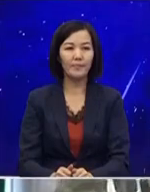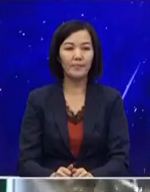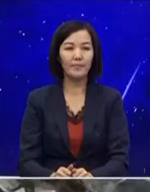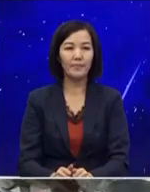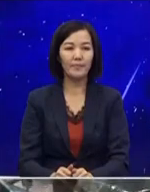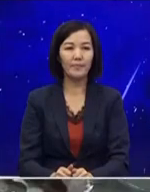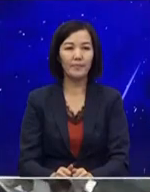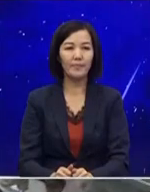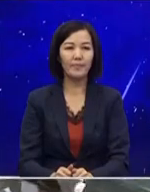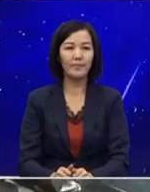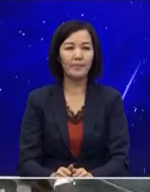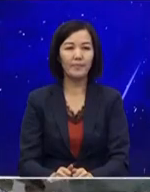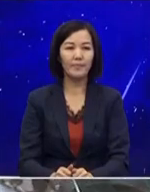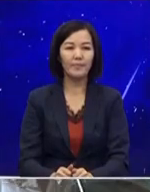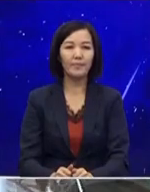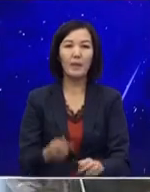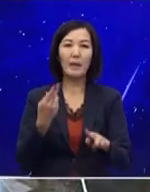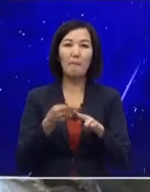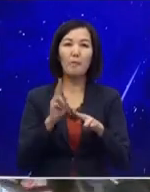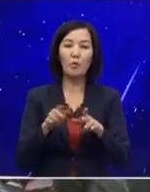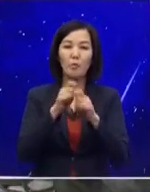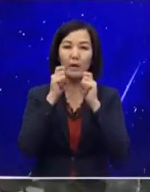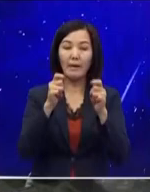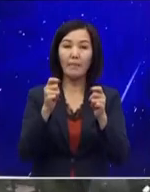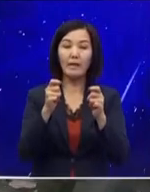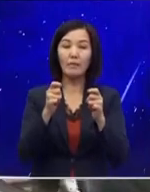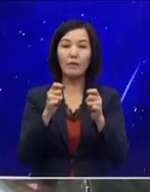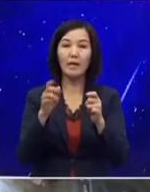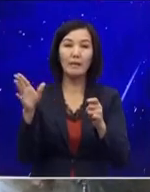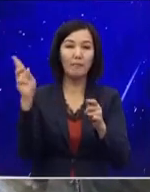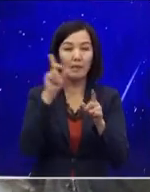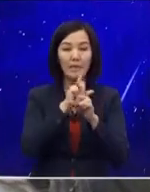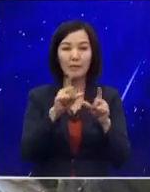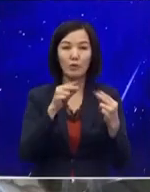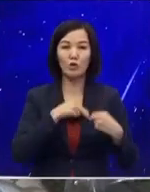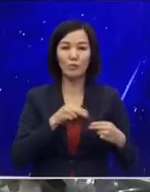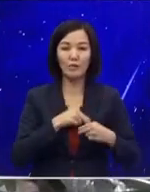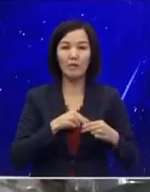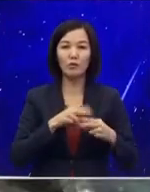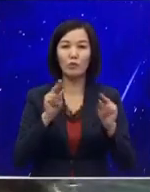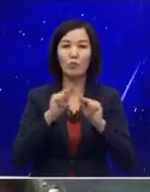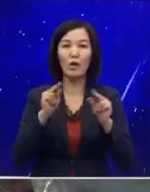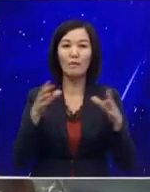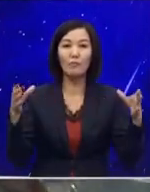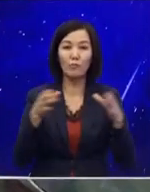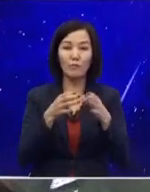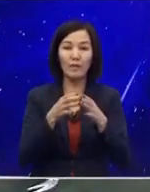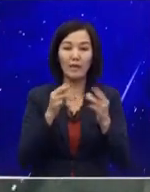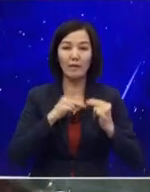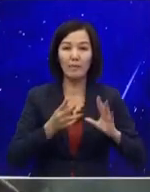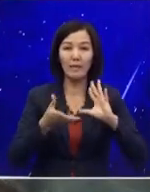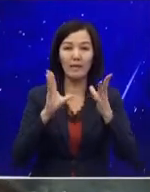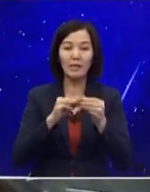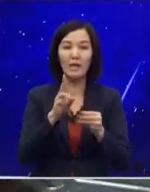всего нашего района. Бұл марапат жалғыз менің еңбегім емес. Мектепте еңбек етіп жатқан ұстаздардың да үлесі бар. Жалпы